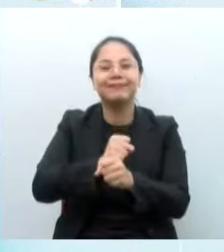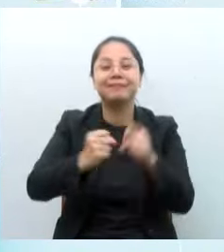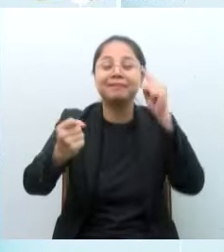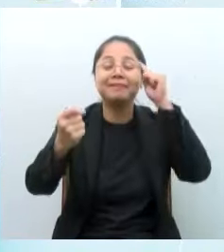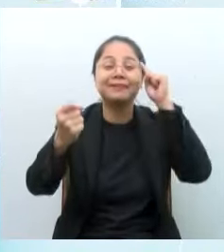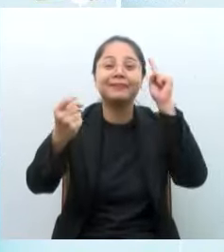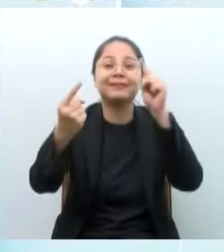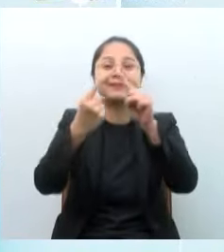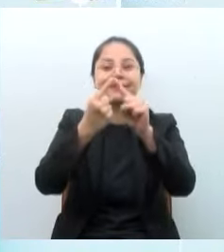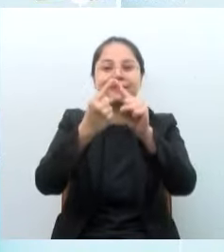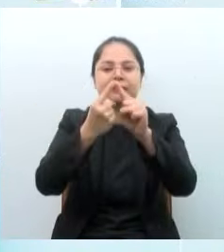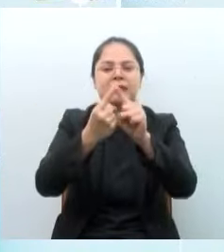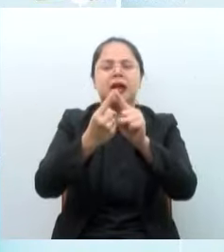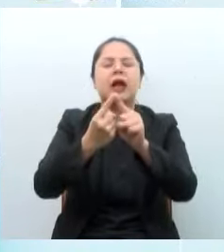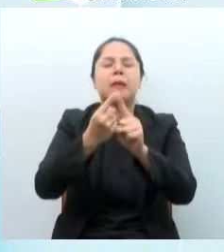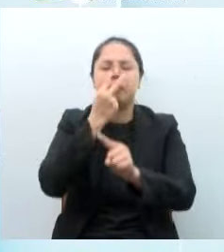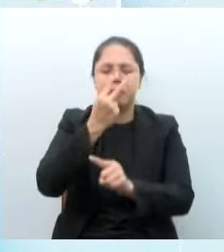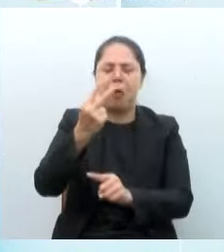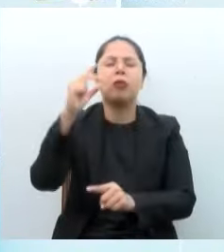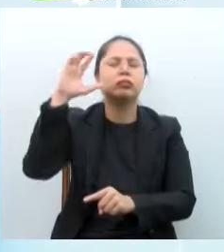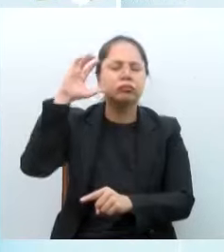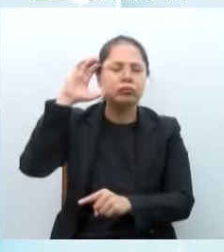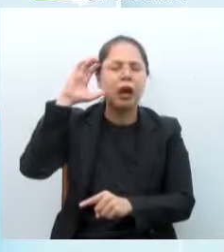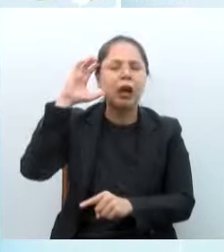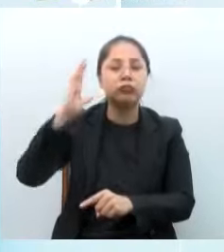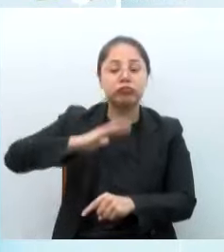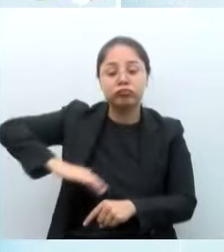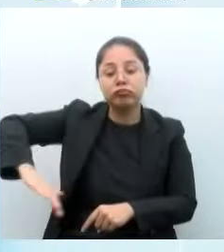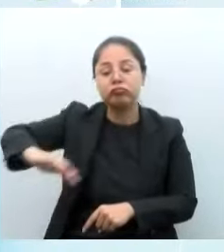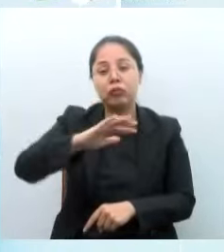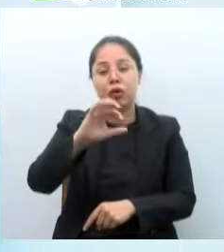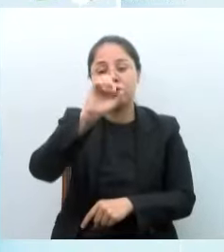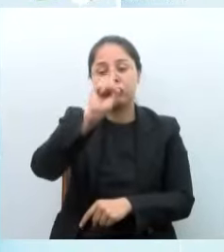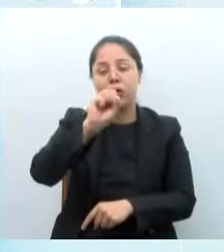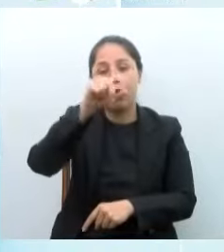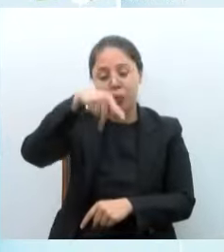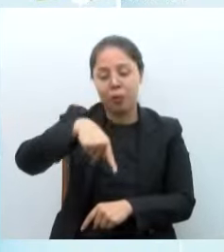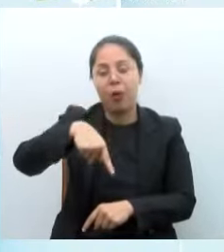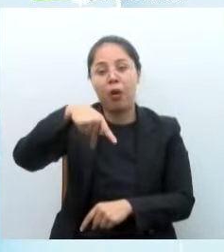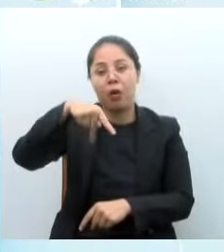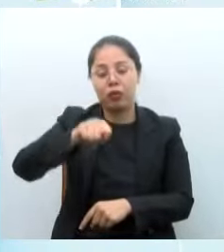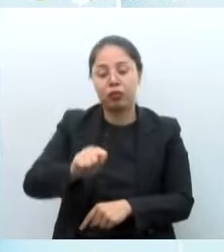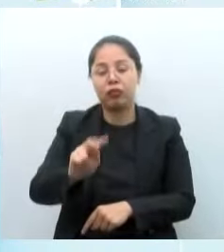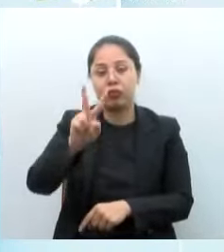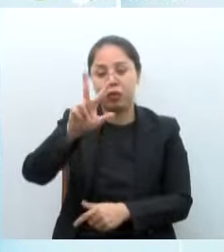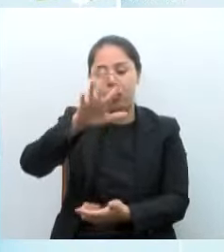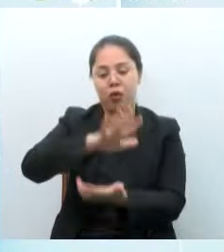เราเชื่อว่าถ้าทั้งสพท.เองเขตโรงเรียน